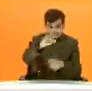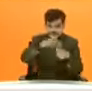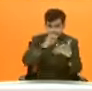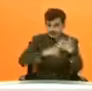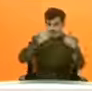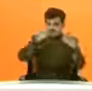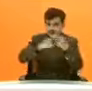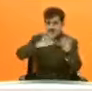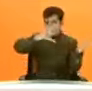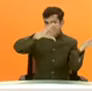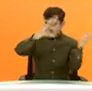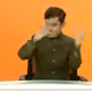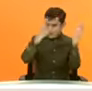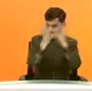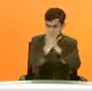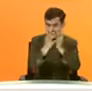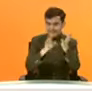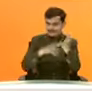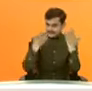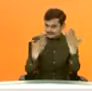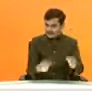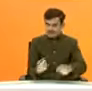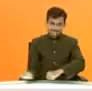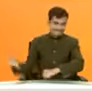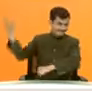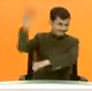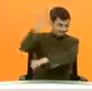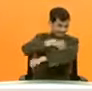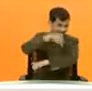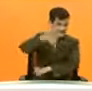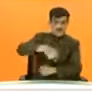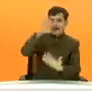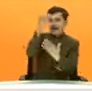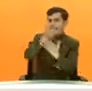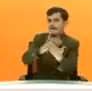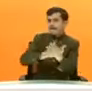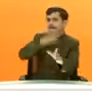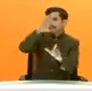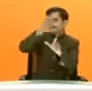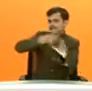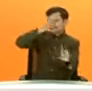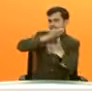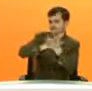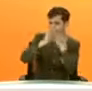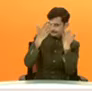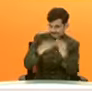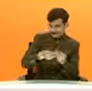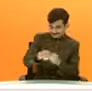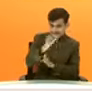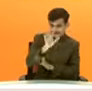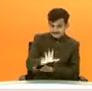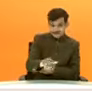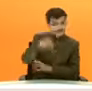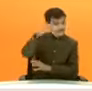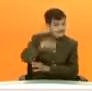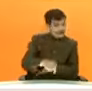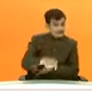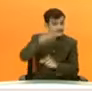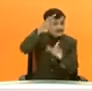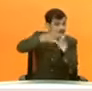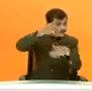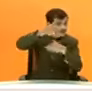विश्व पर्यावरण दिवस पर इस अभियान के 1 साल पूरे हो रहे हैं। इस 1 साल